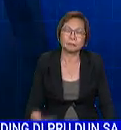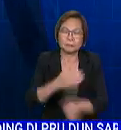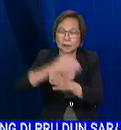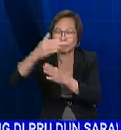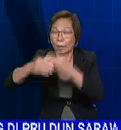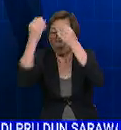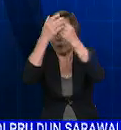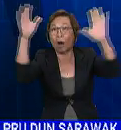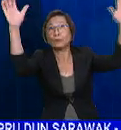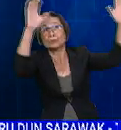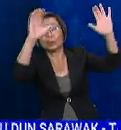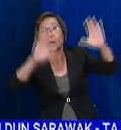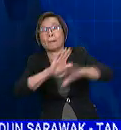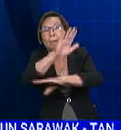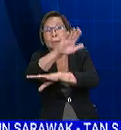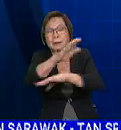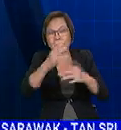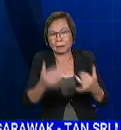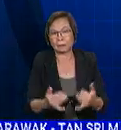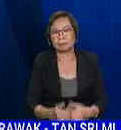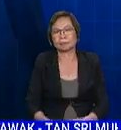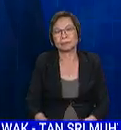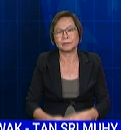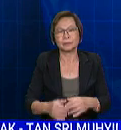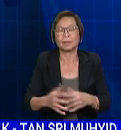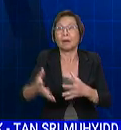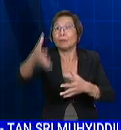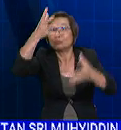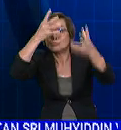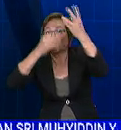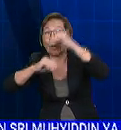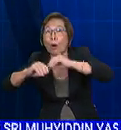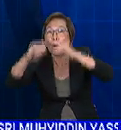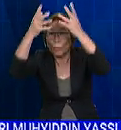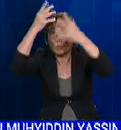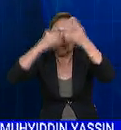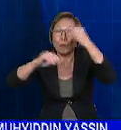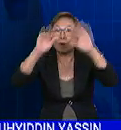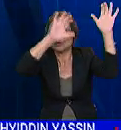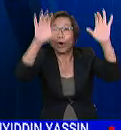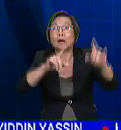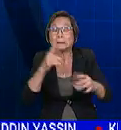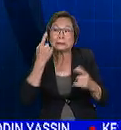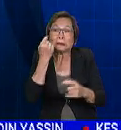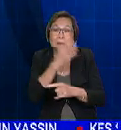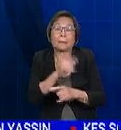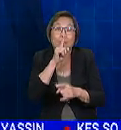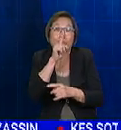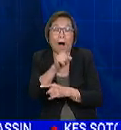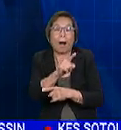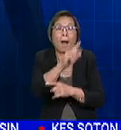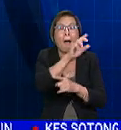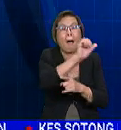sekian sahaja informasi cuaca pada petang ini. Dapatkan maklumat cuaca terkini dan sahih melalui aplikasi My